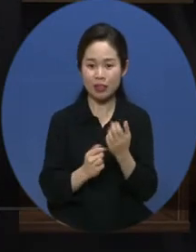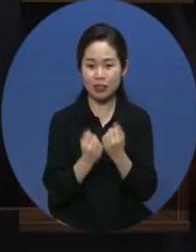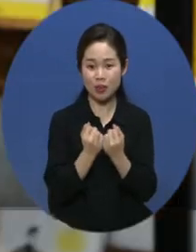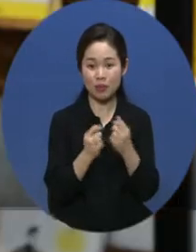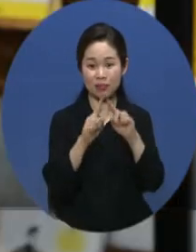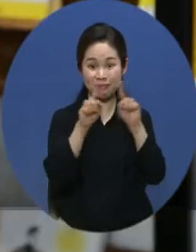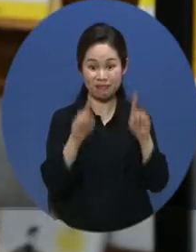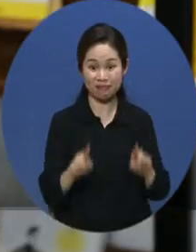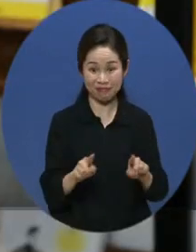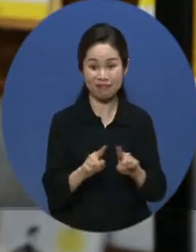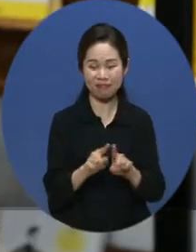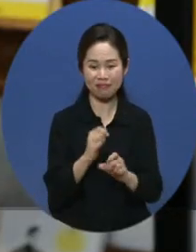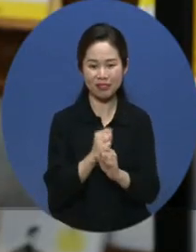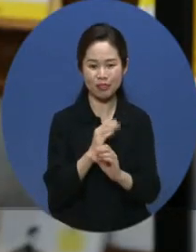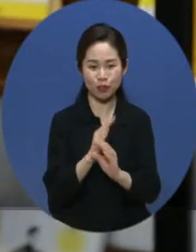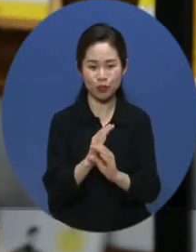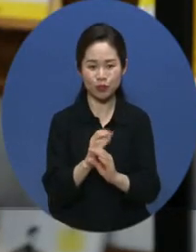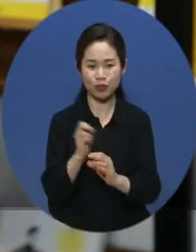있고요. 그리고